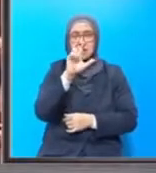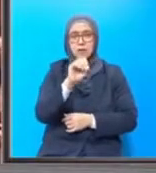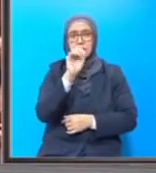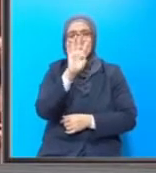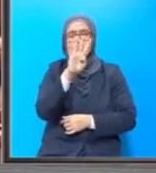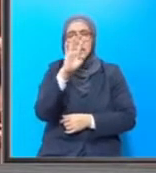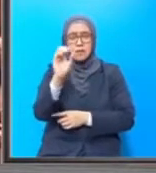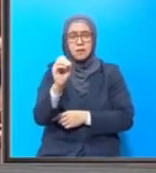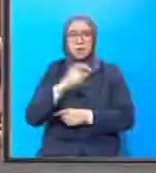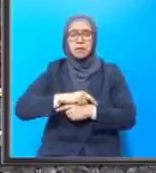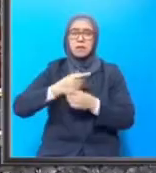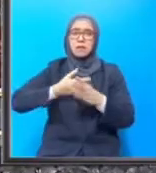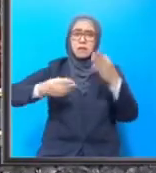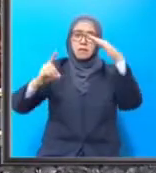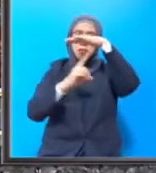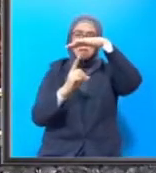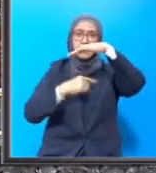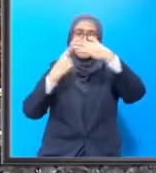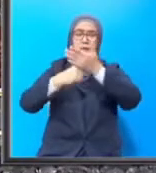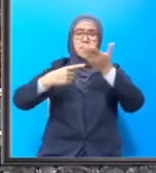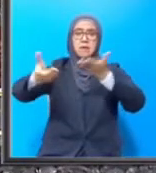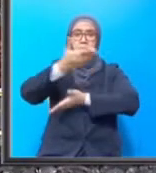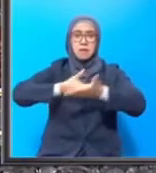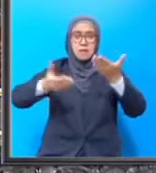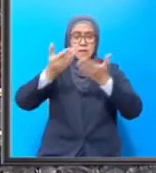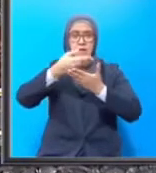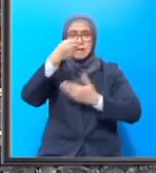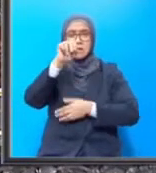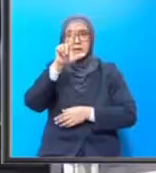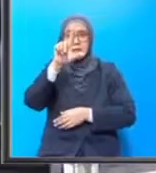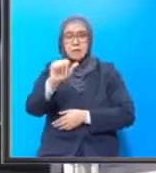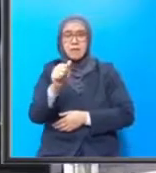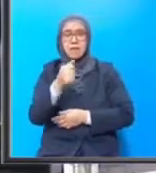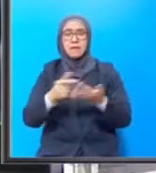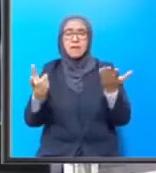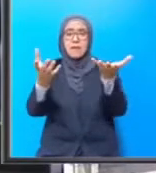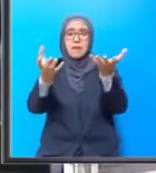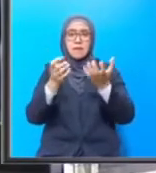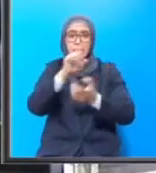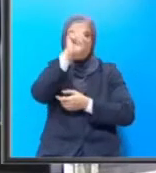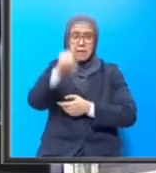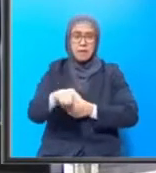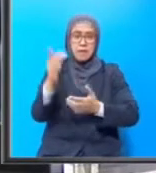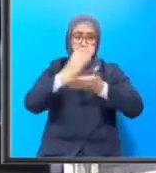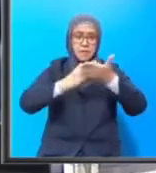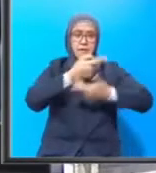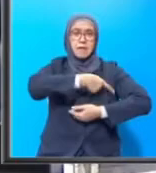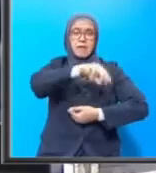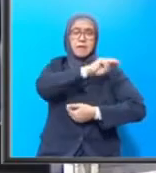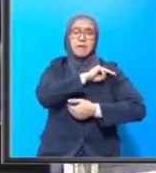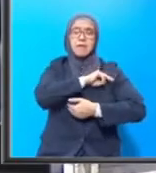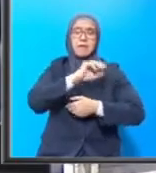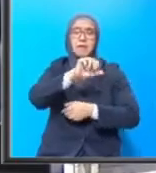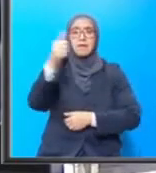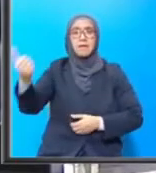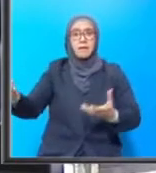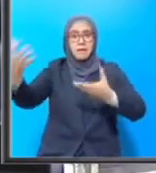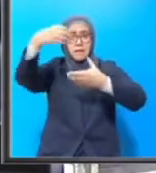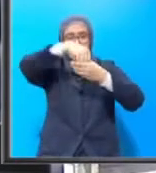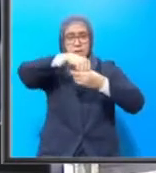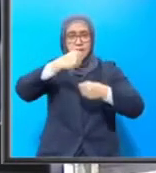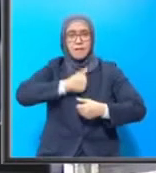rundingan berbagai helm Saya ingin bertanya kepada pihak Kementerian selain daripada kita melibatkan